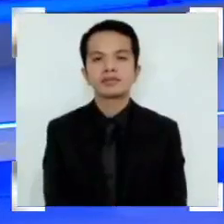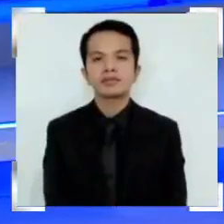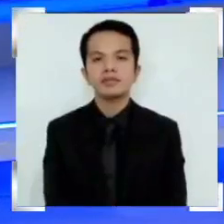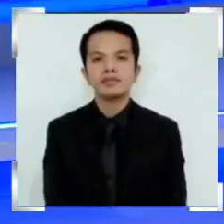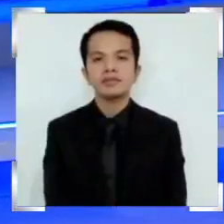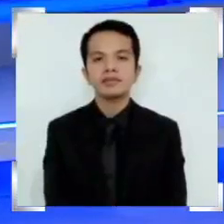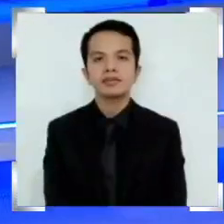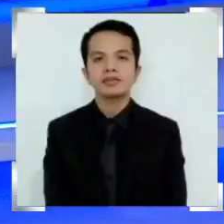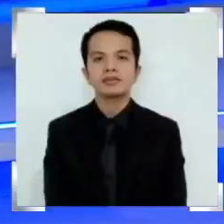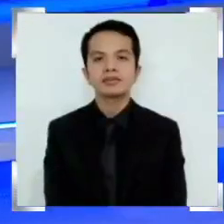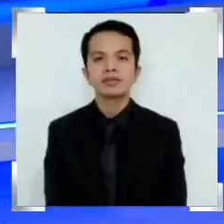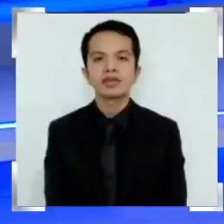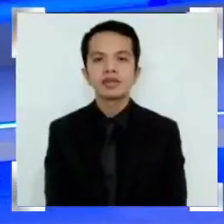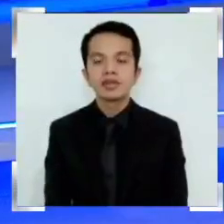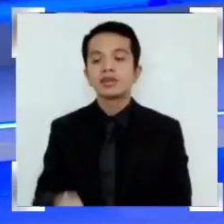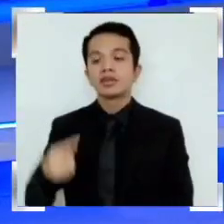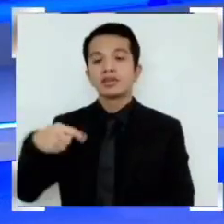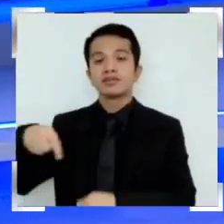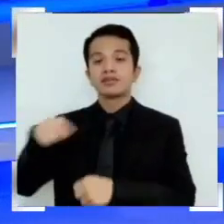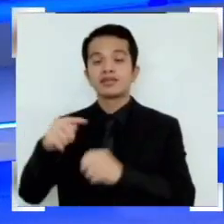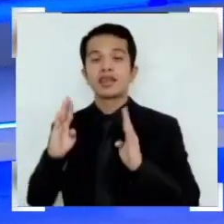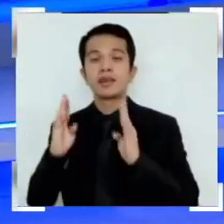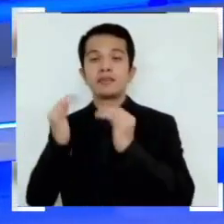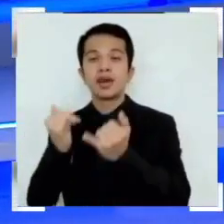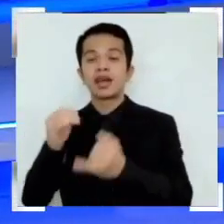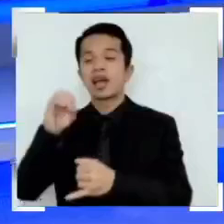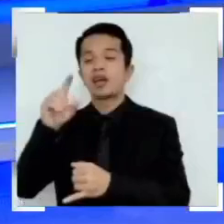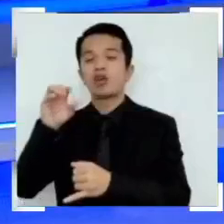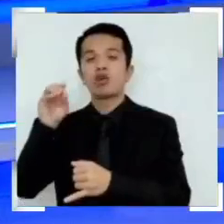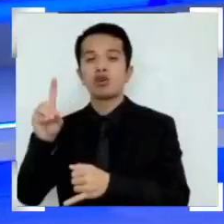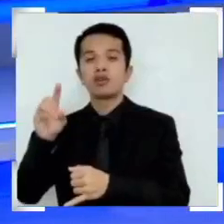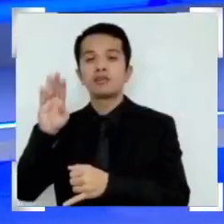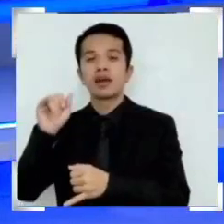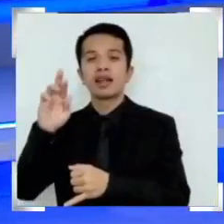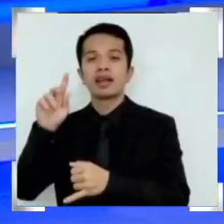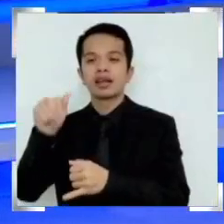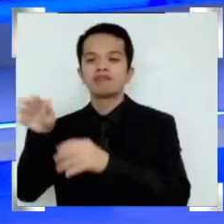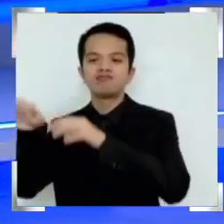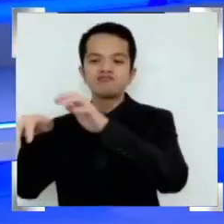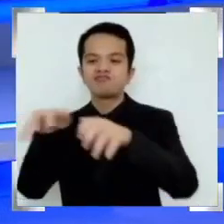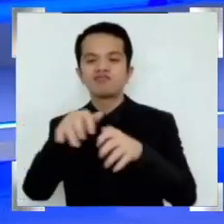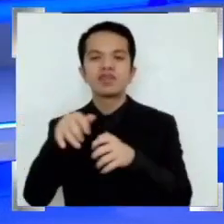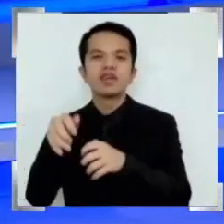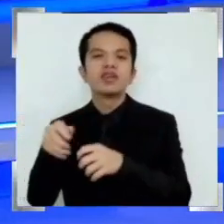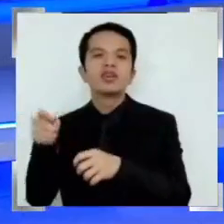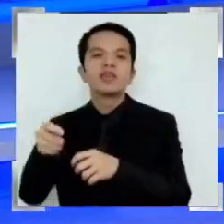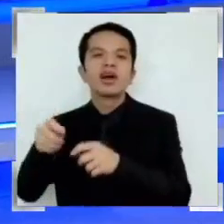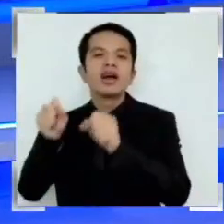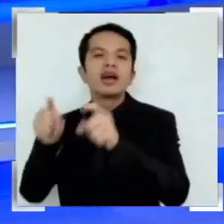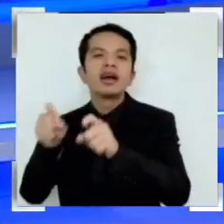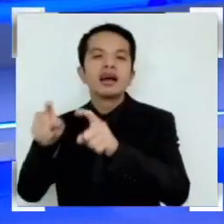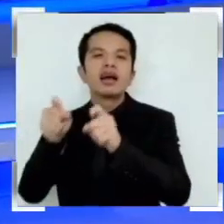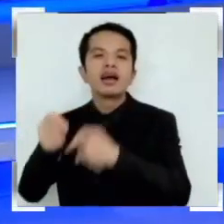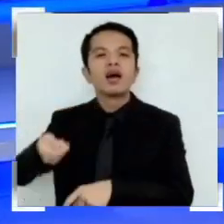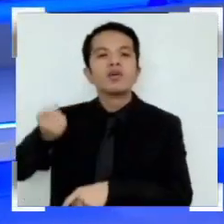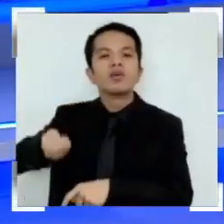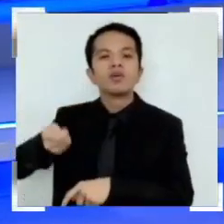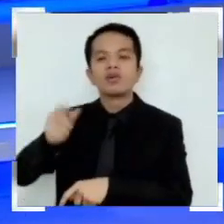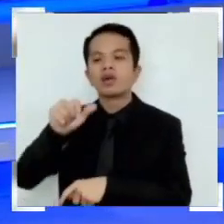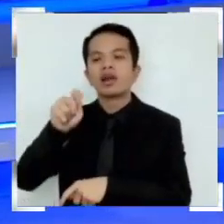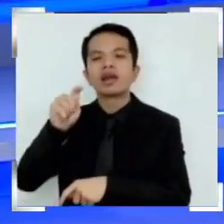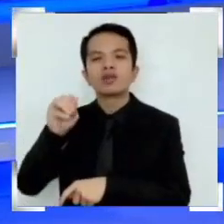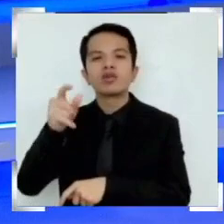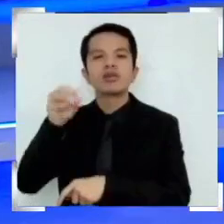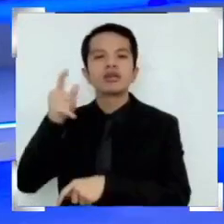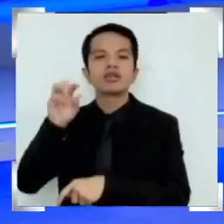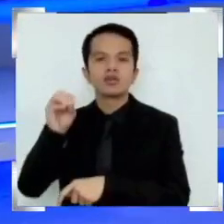inumpiska ng mga kawani ng Barangay Old Balara sa Quezon City ang mga nilalaro at ibinibentang lato-lato sa lugar. Marami na raw ang nagdereklamo